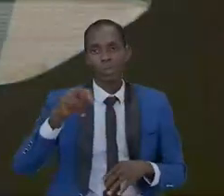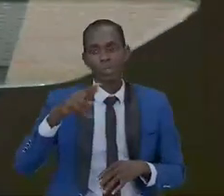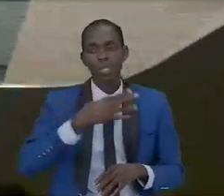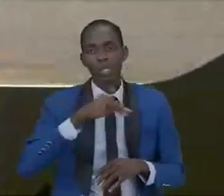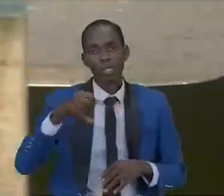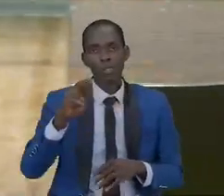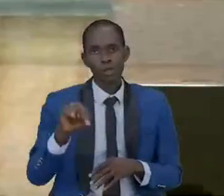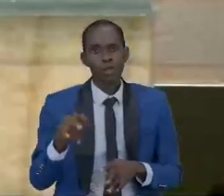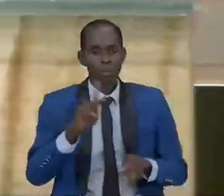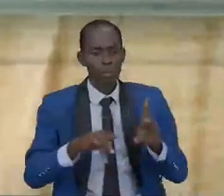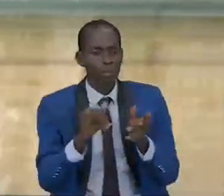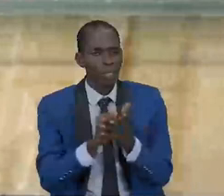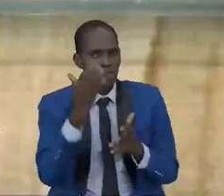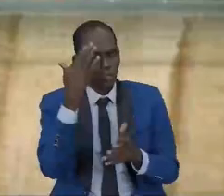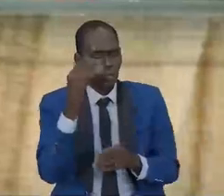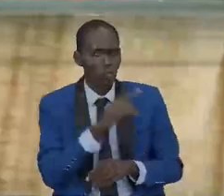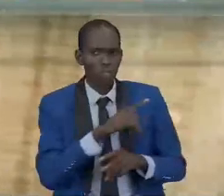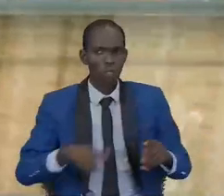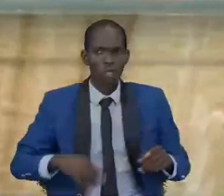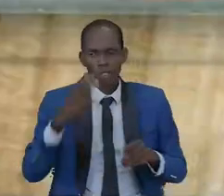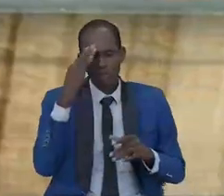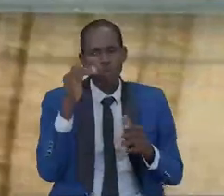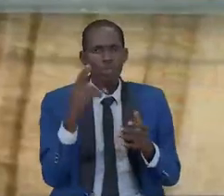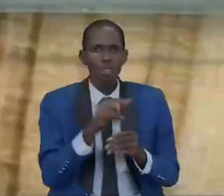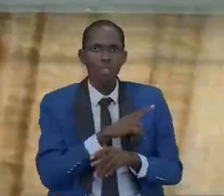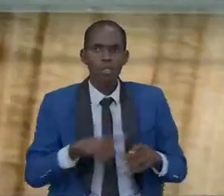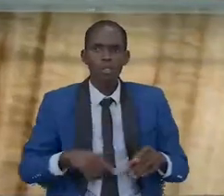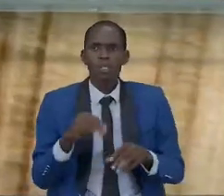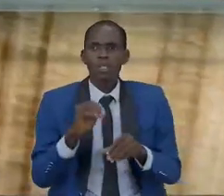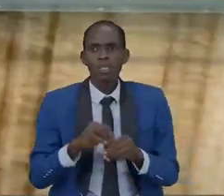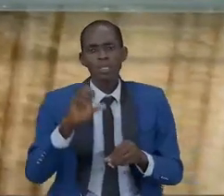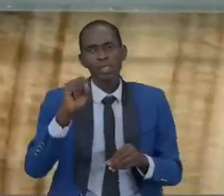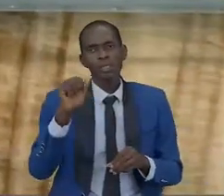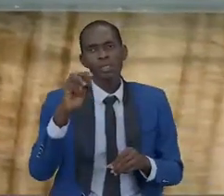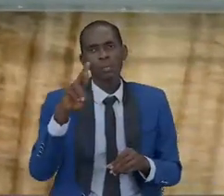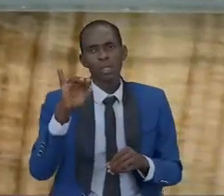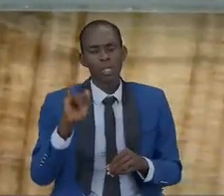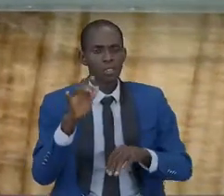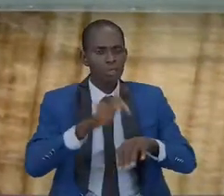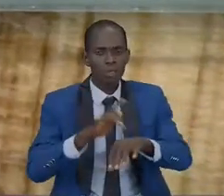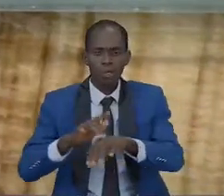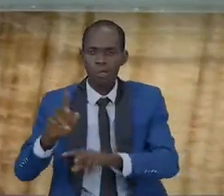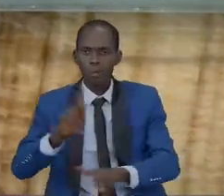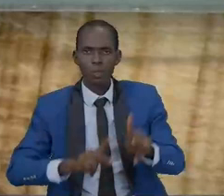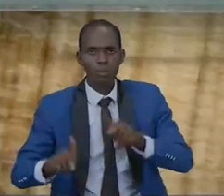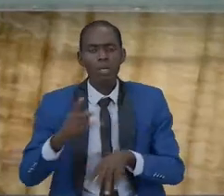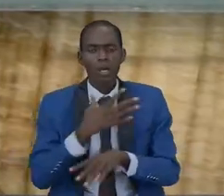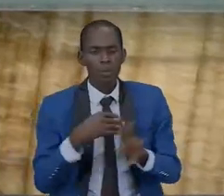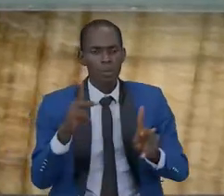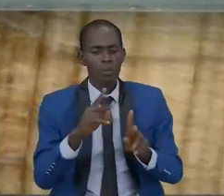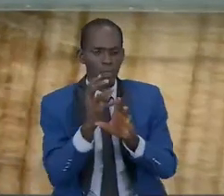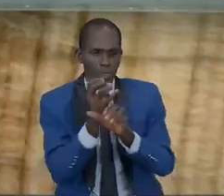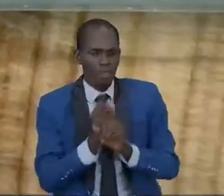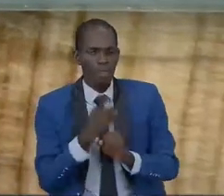ont connu le Seigneur tout fraîchement et ils ont cru au Seigneur à Samarie ils n'ont pas compte ils ont ils n'ont pas compté sur